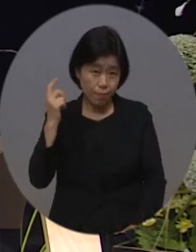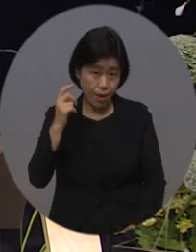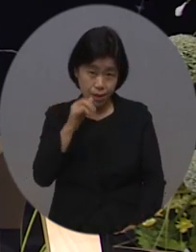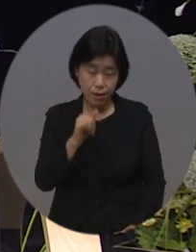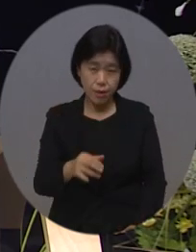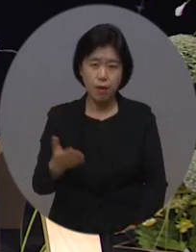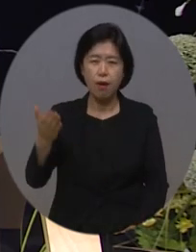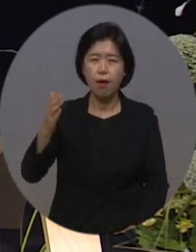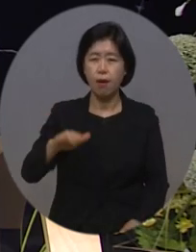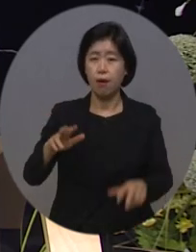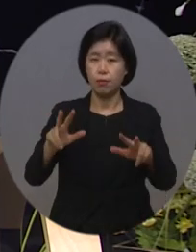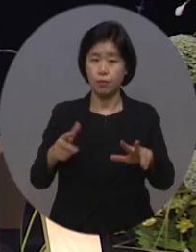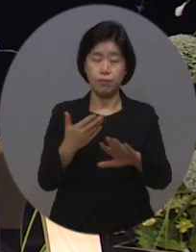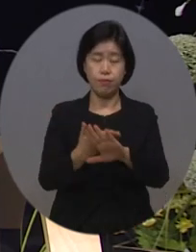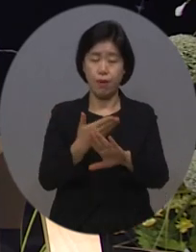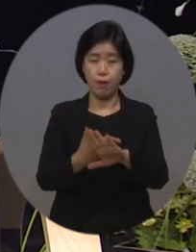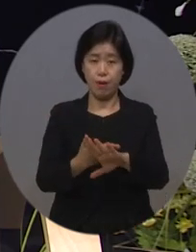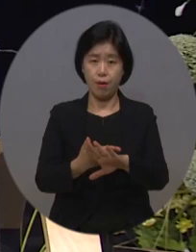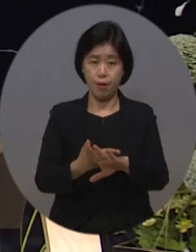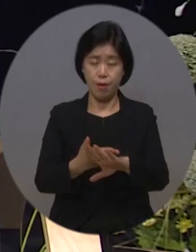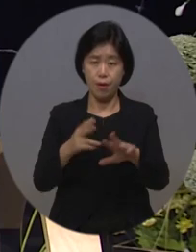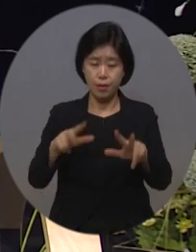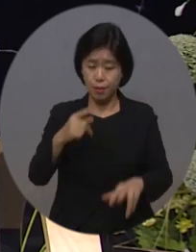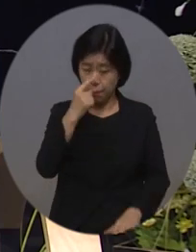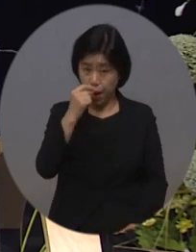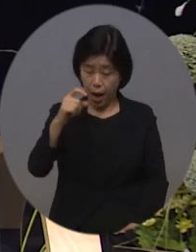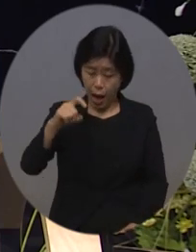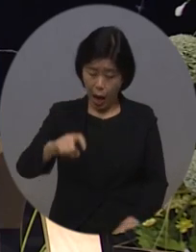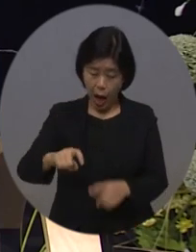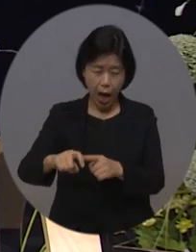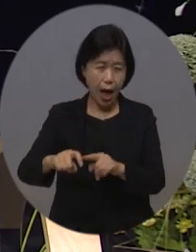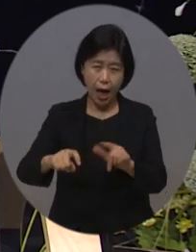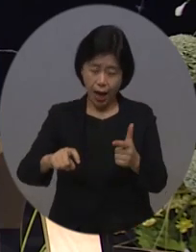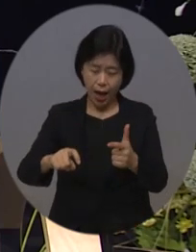대신하는 광선이 접촉 역할을 합니다.